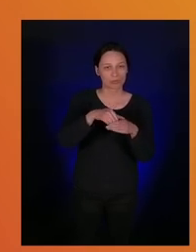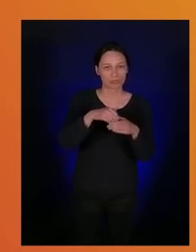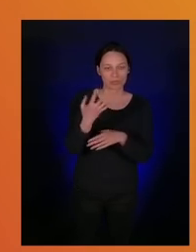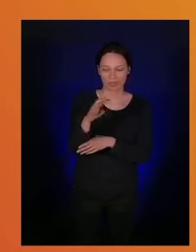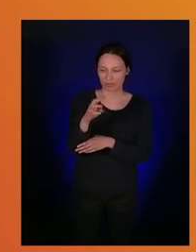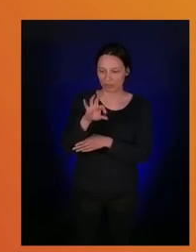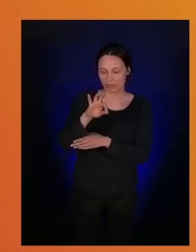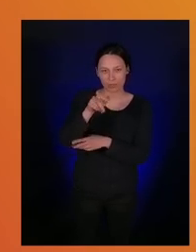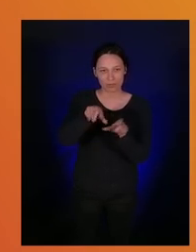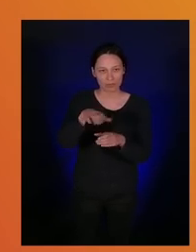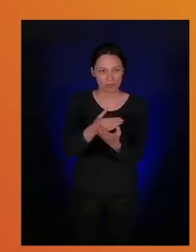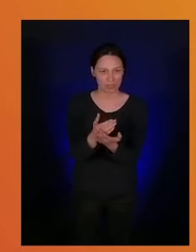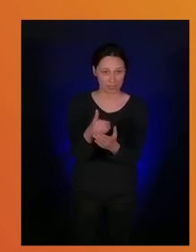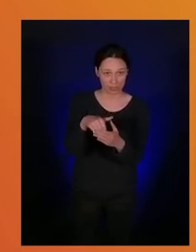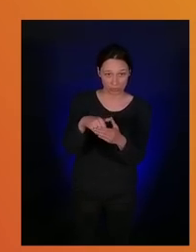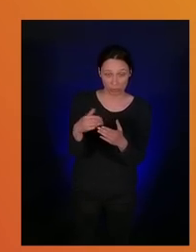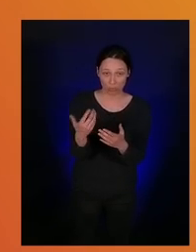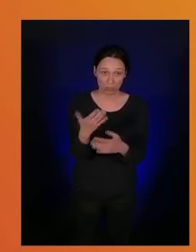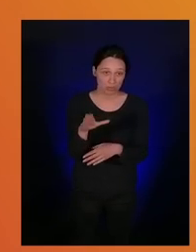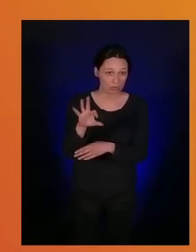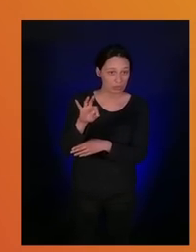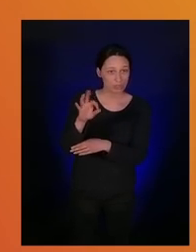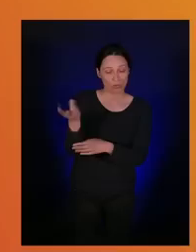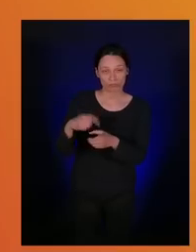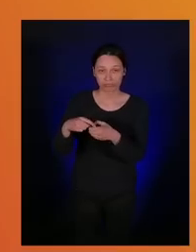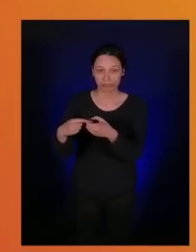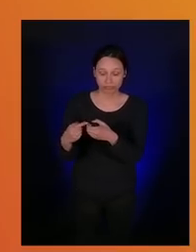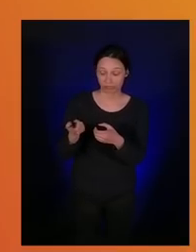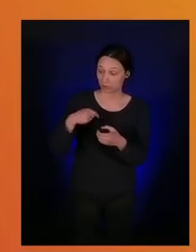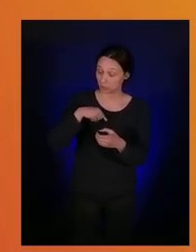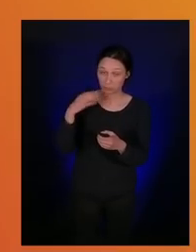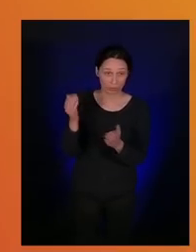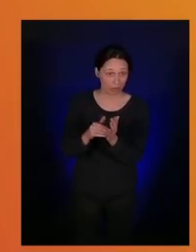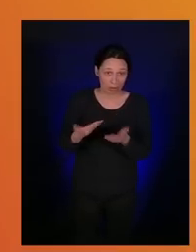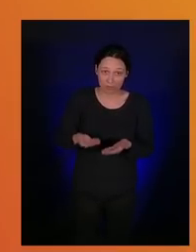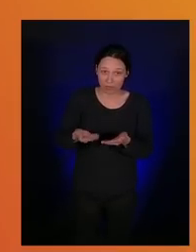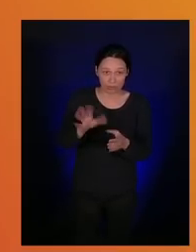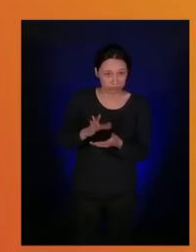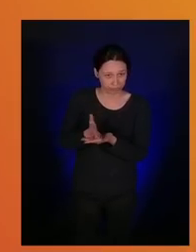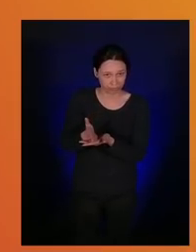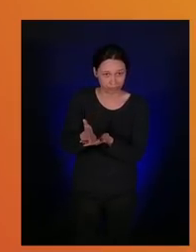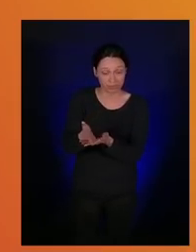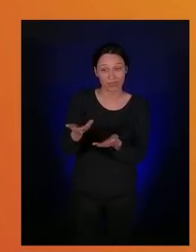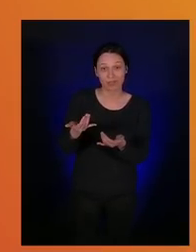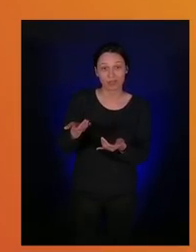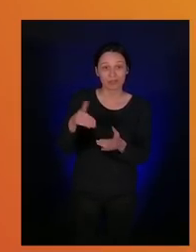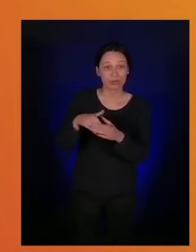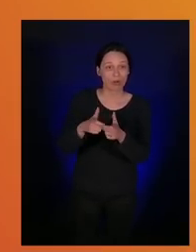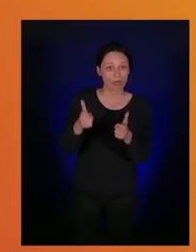un peu plus de 150 syndiqués, où nous sommes toujours en section syndicale et où nous sommes première organisation syndicale.